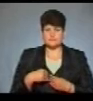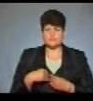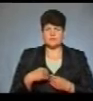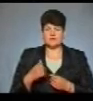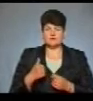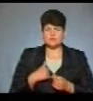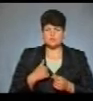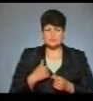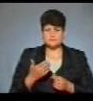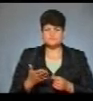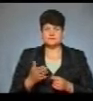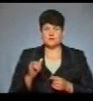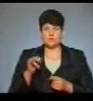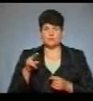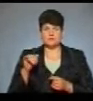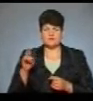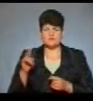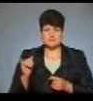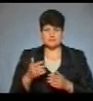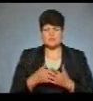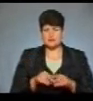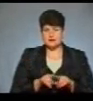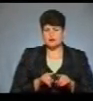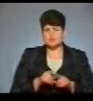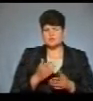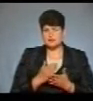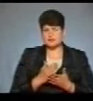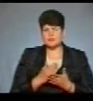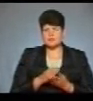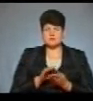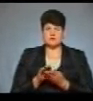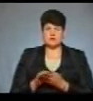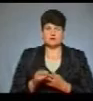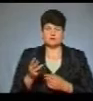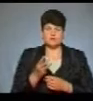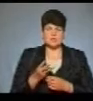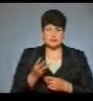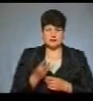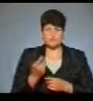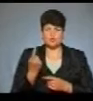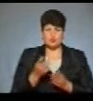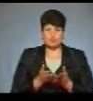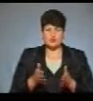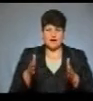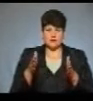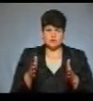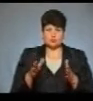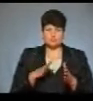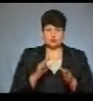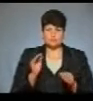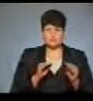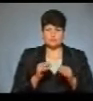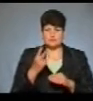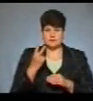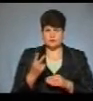солдата Червоної армії. Також є захоронення подвійня. В одному ящику чи в тюрмі були захоронені